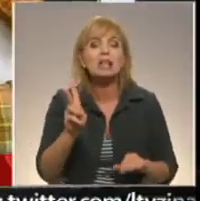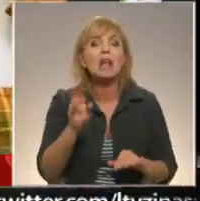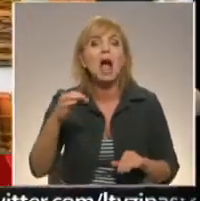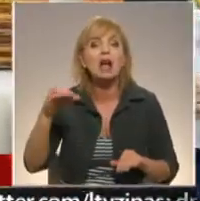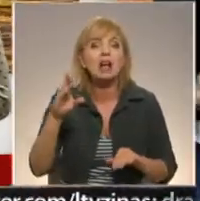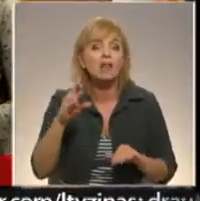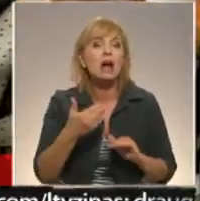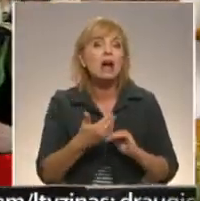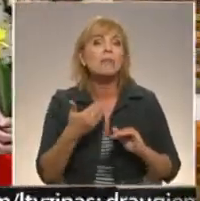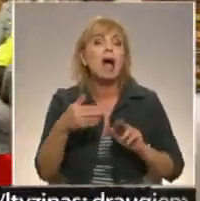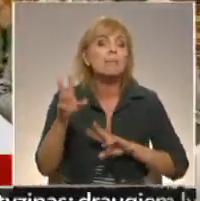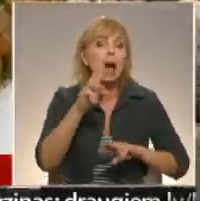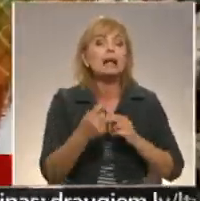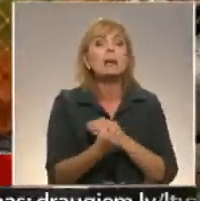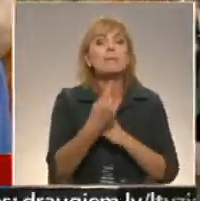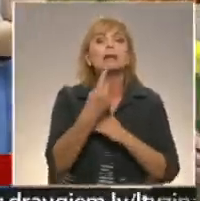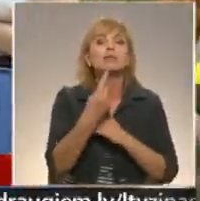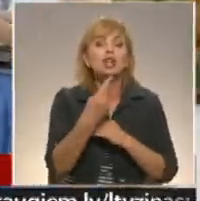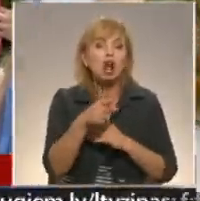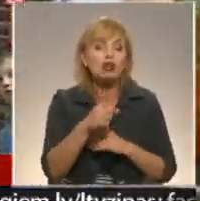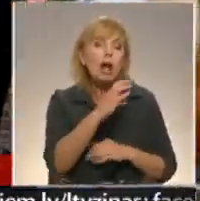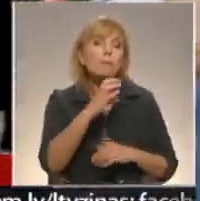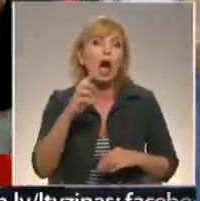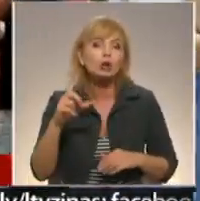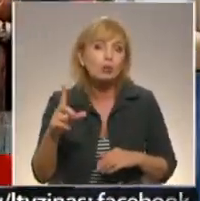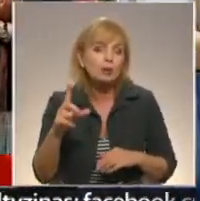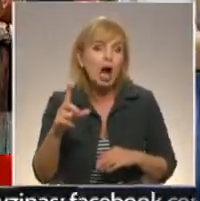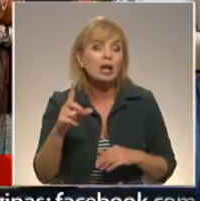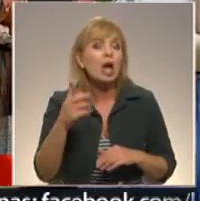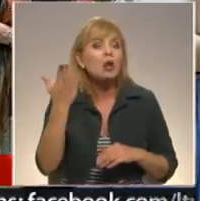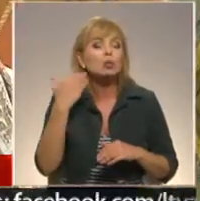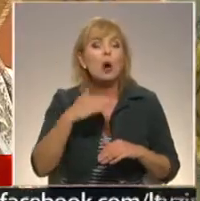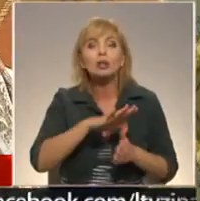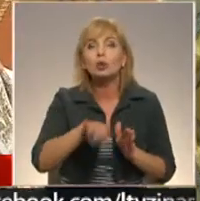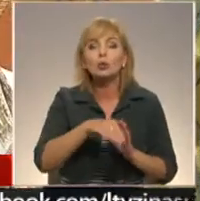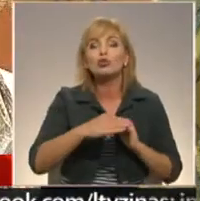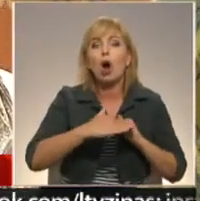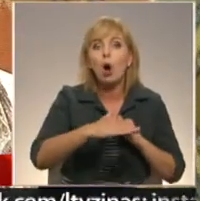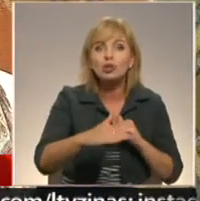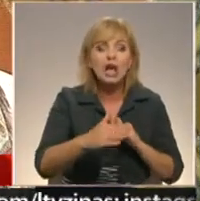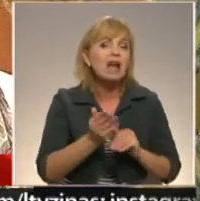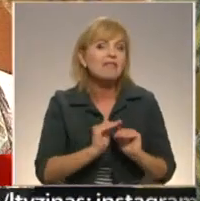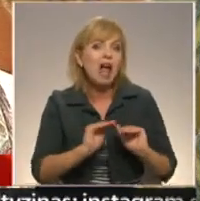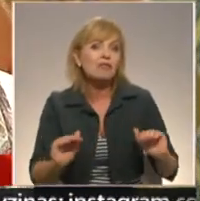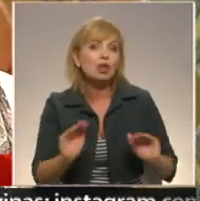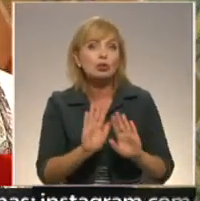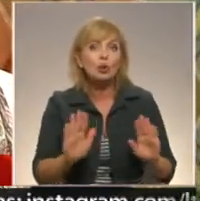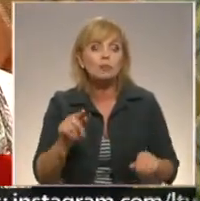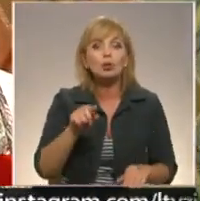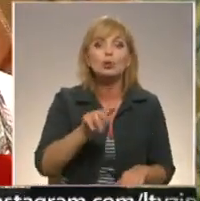ar ciemata rašanos un padomju gados tā bijusi gluži kā oāze tuksnesī. Pirmā neoficiālā izstāde bijusi jau